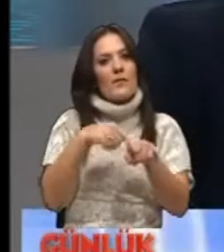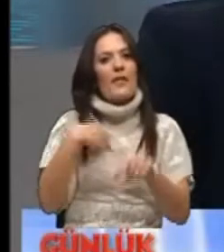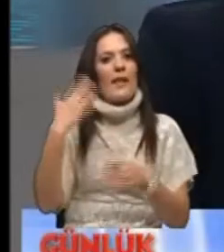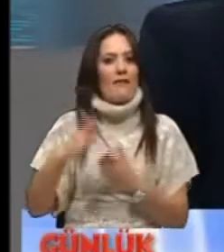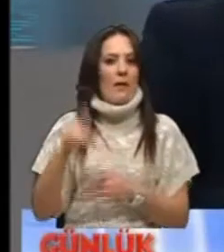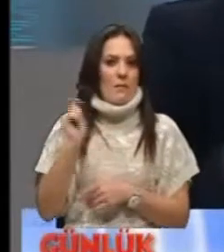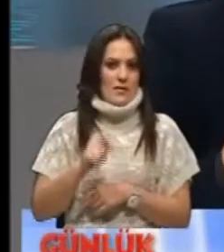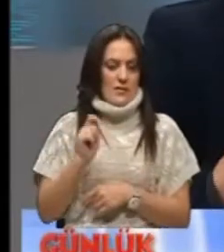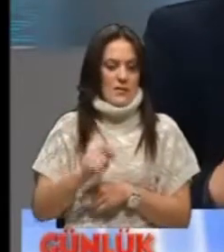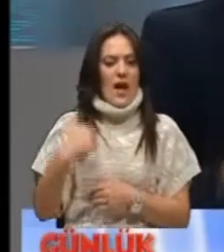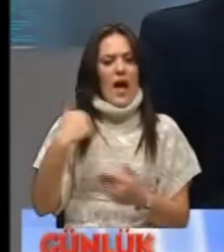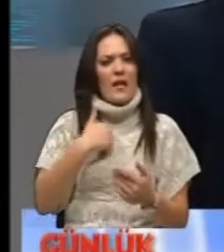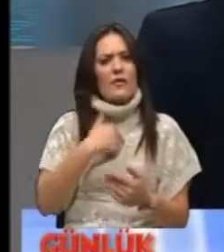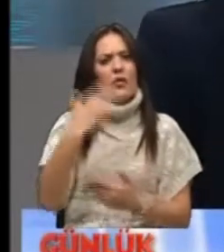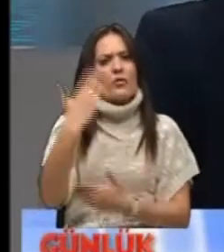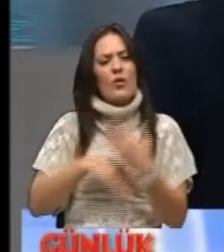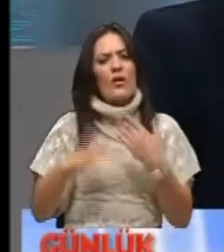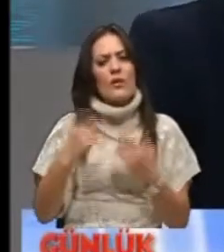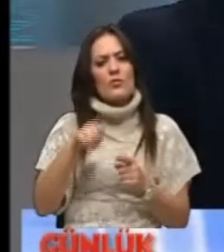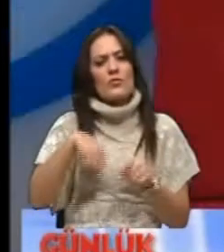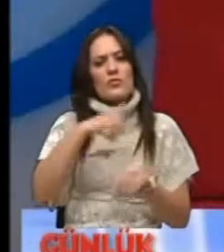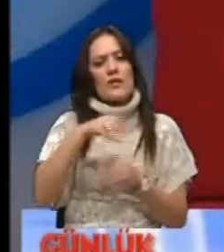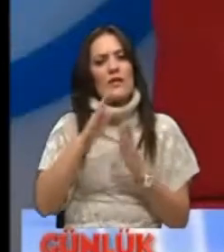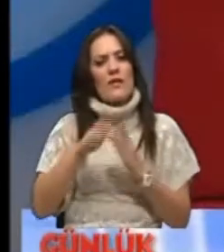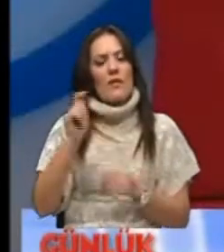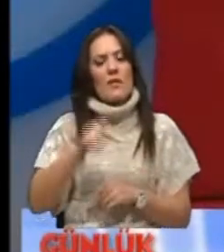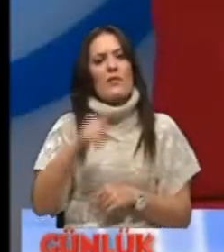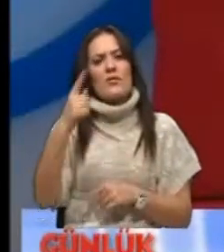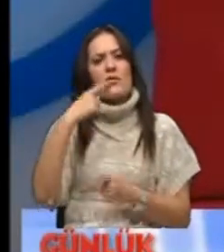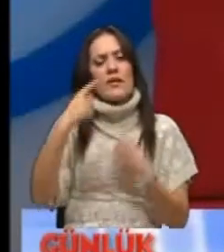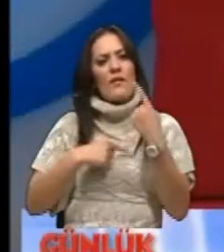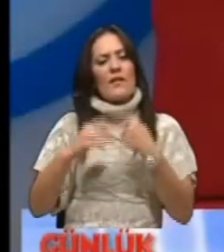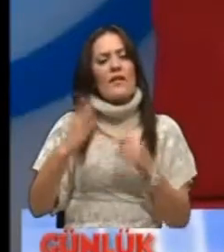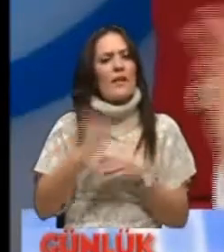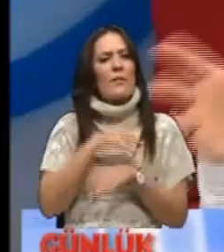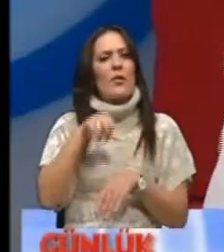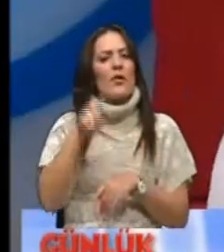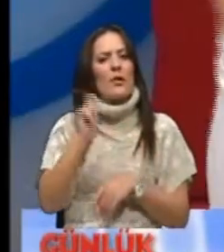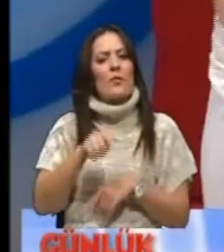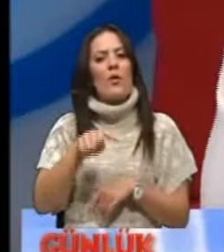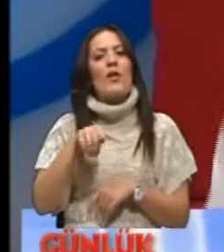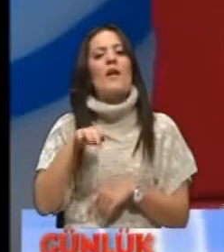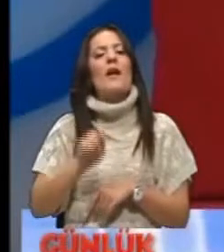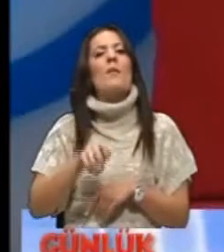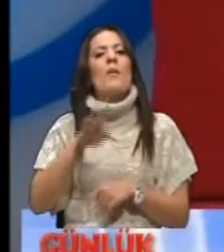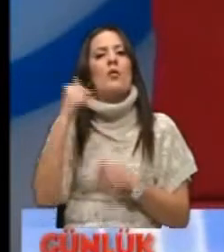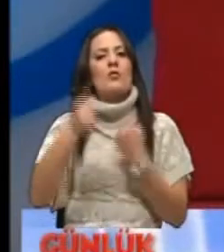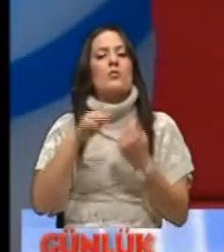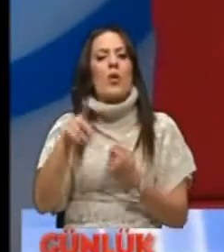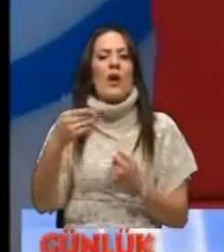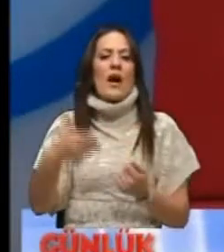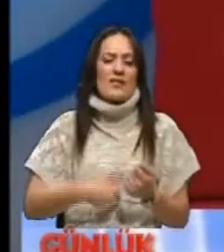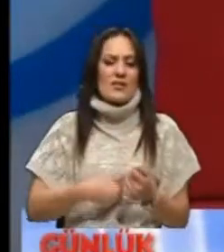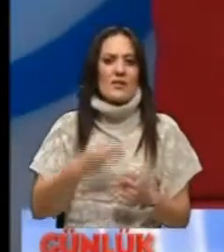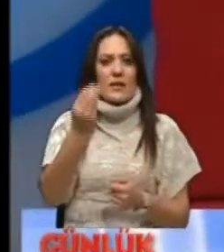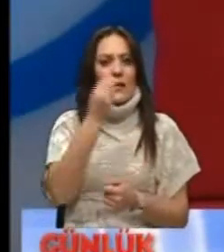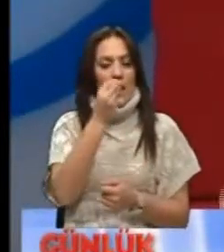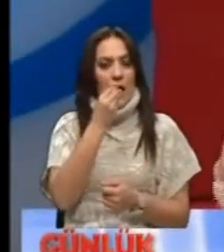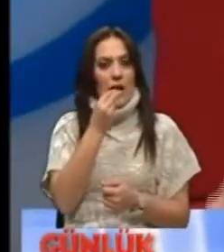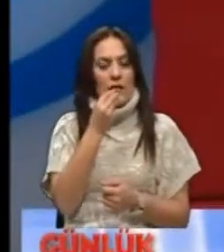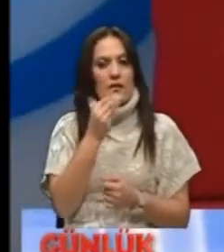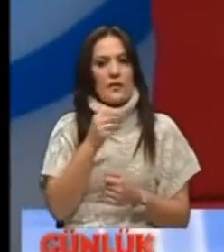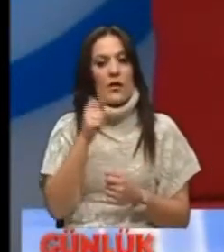devam etsin. Anne yorulana kadar bu süreç devam eder. Şu şöyle diyenler var. Diyor ki ya niye işte böyle yapıyorsun? Böyle yapma, koşturma. O zaten acıkırsa yer.